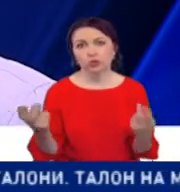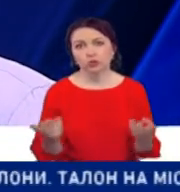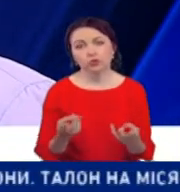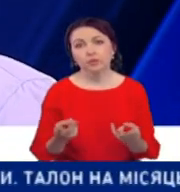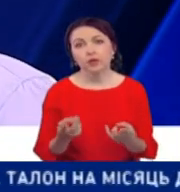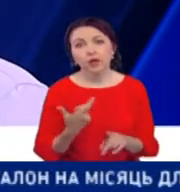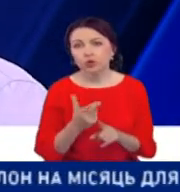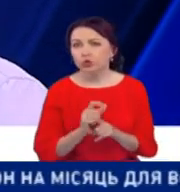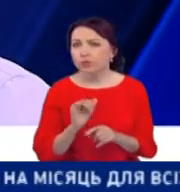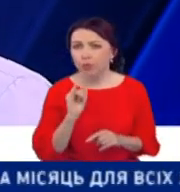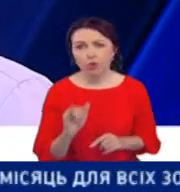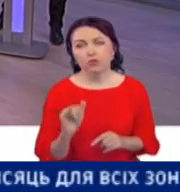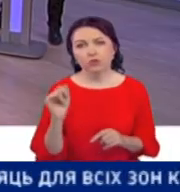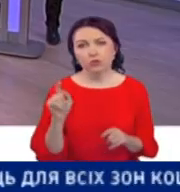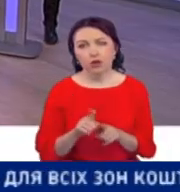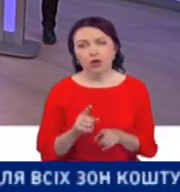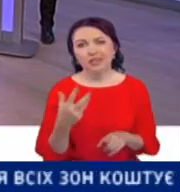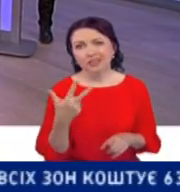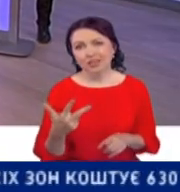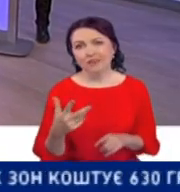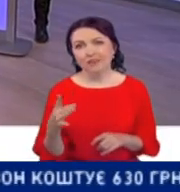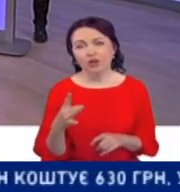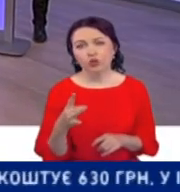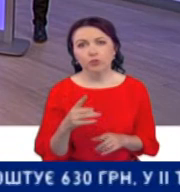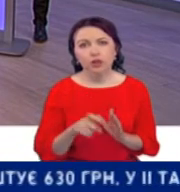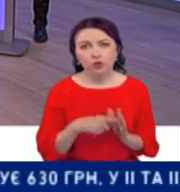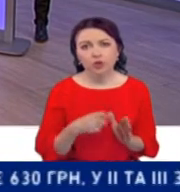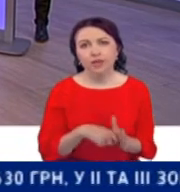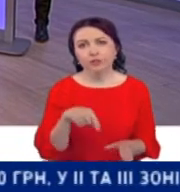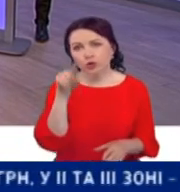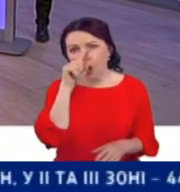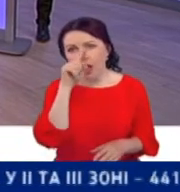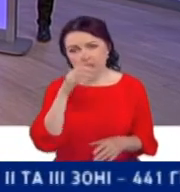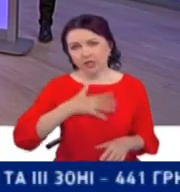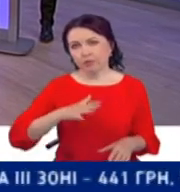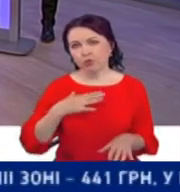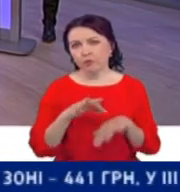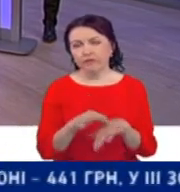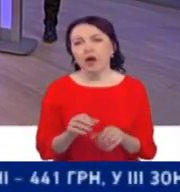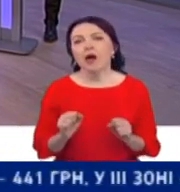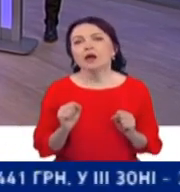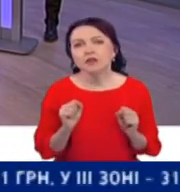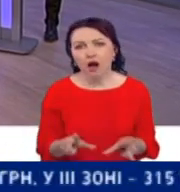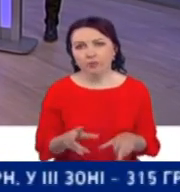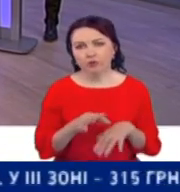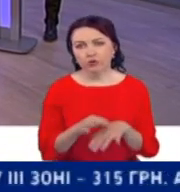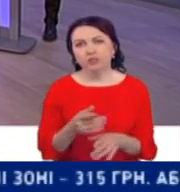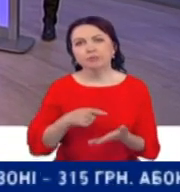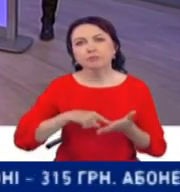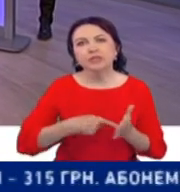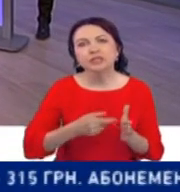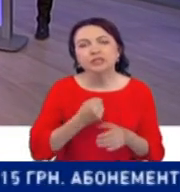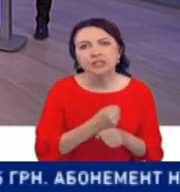дуже погану тенденцію. Там три референдуми – Донецьк, Луганськ та Крим – було проведено. Як вони проводились, під яким тиском, і які